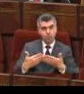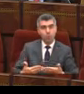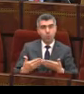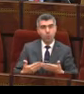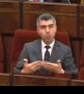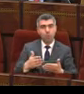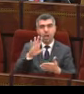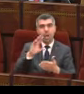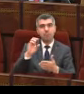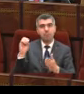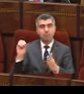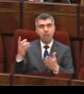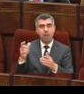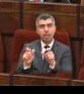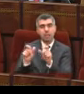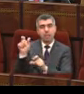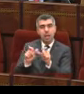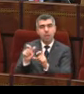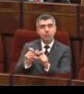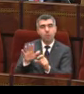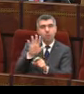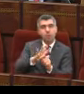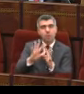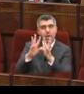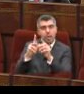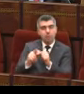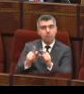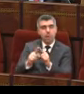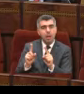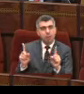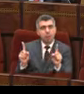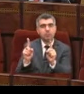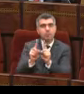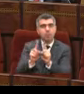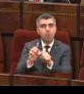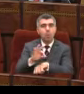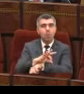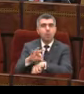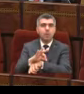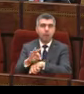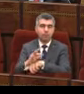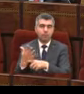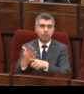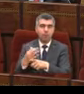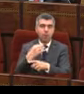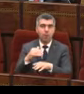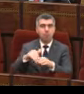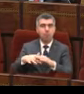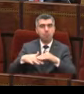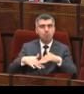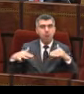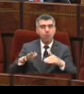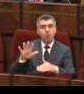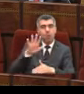500 واحد السيدة الوزيرة، 500 اللي كاينين بالإحصاء، واستقبلناهم وظفوهم بشكل مباشر. والبرلمان اليوم كله بكل